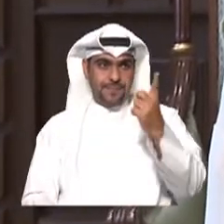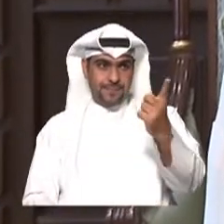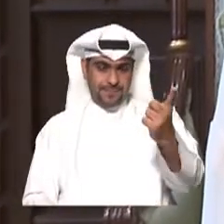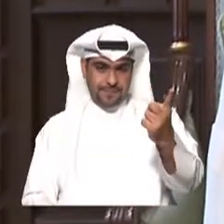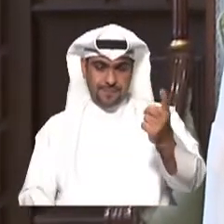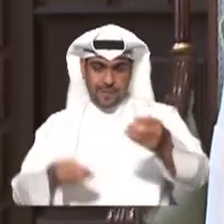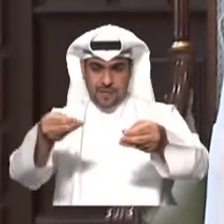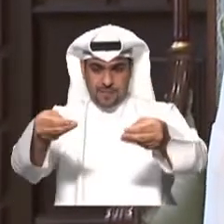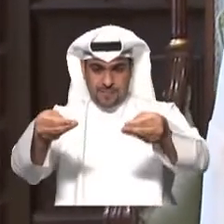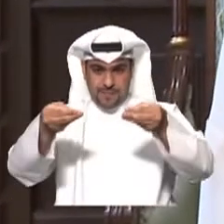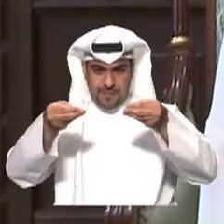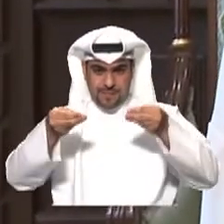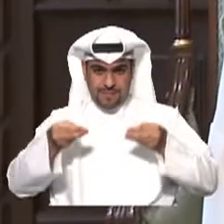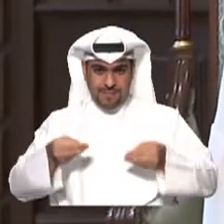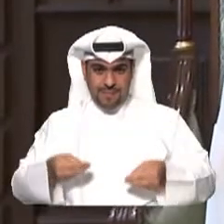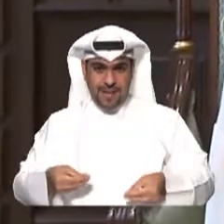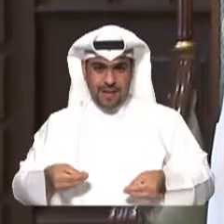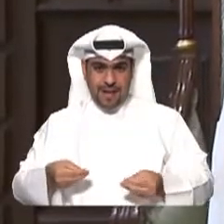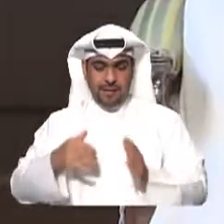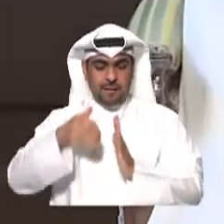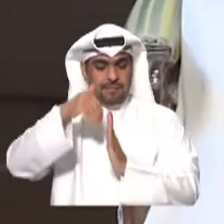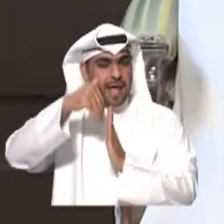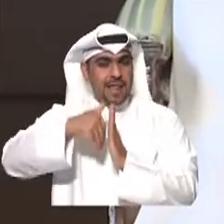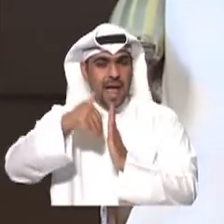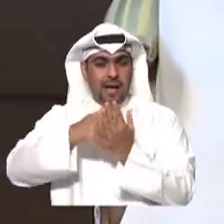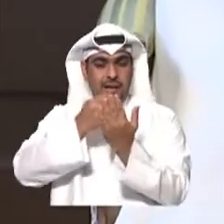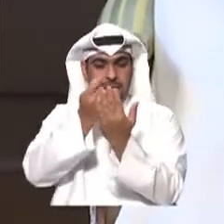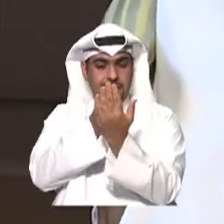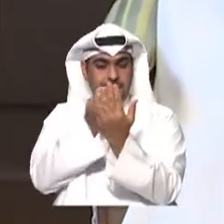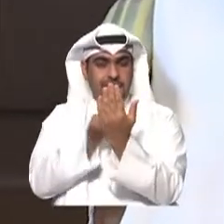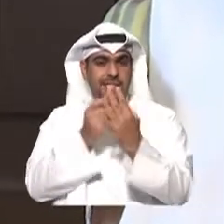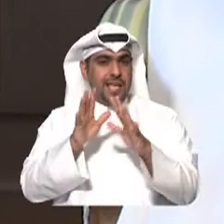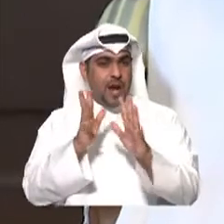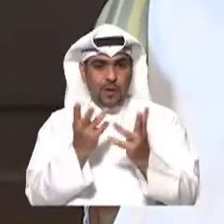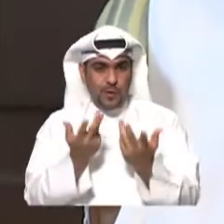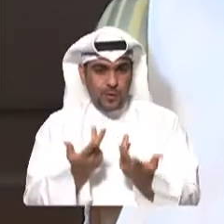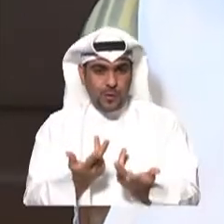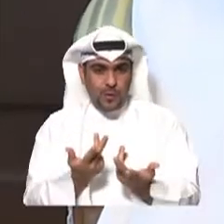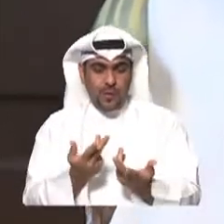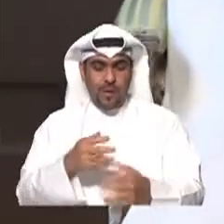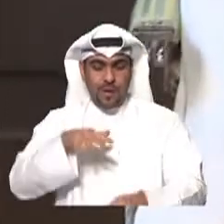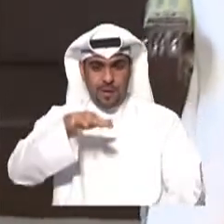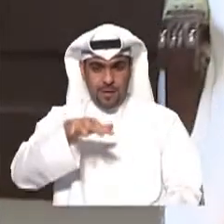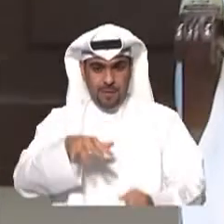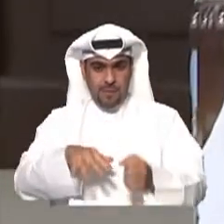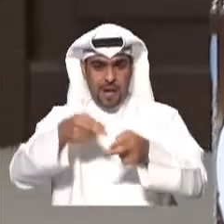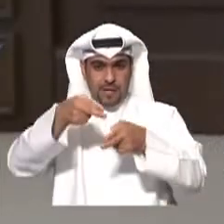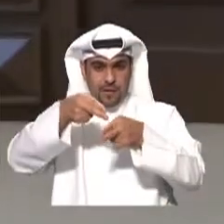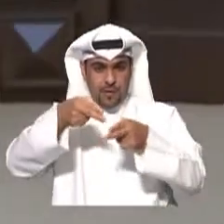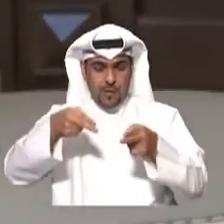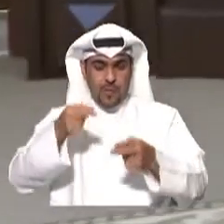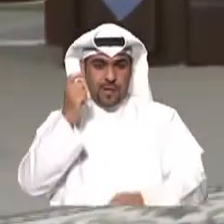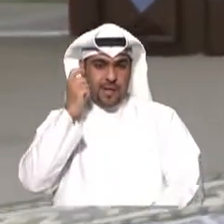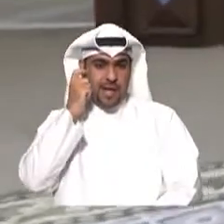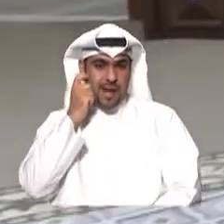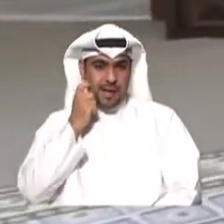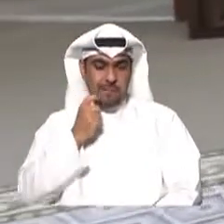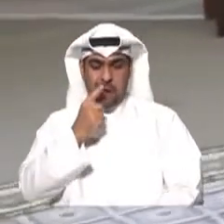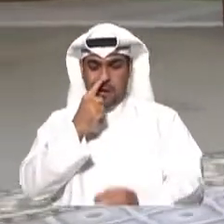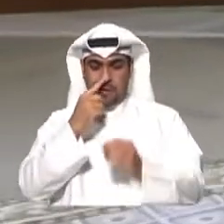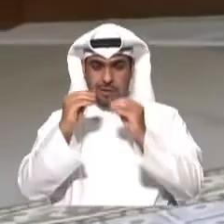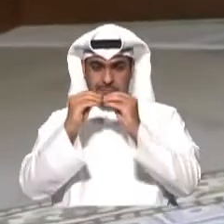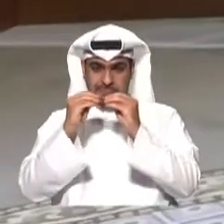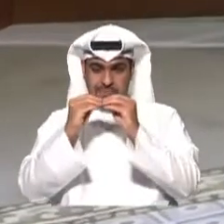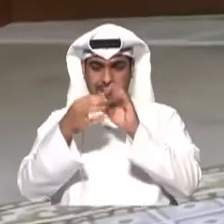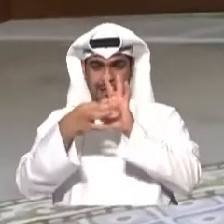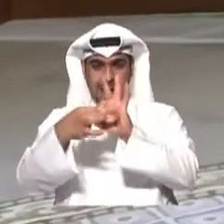تتصل بعلاقات الأخوة المتينة التي تربط البلدين الشقيقين. وجاء ذلك خلال استقبال الشيخ أحمد الناصر لسفير